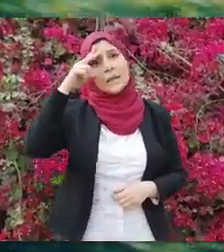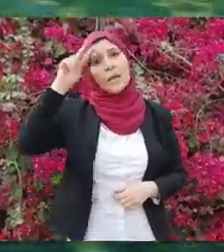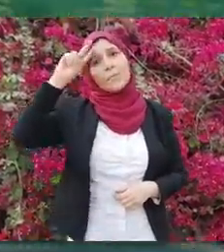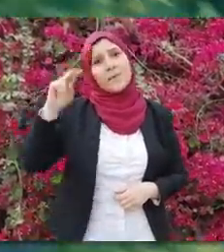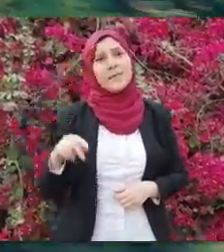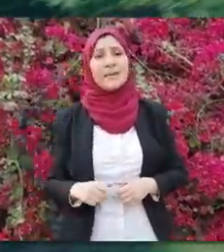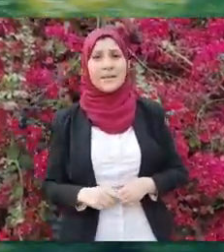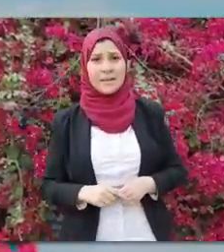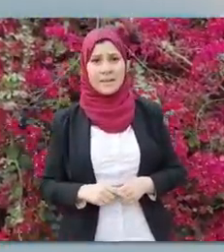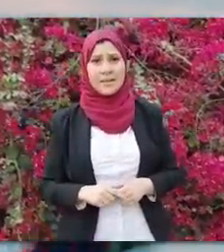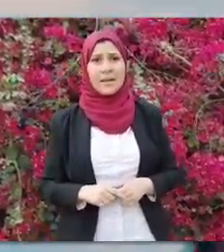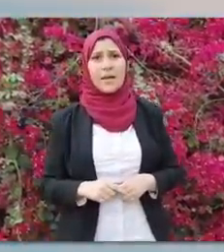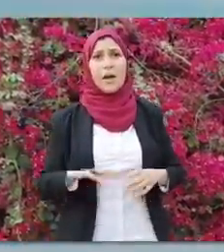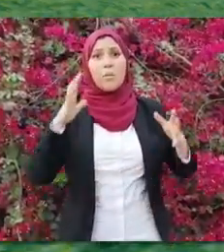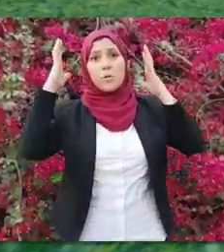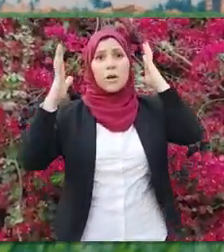انت مين